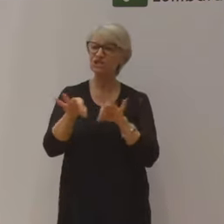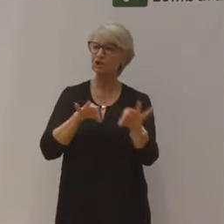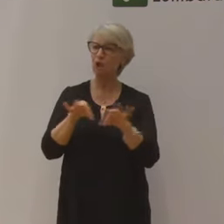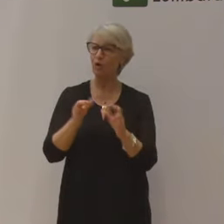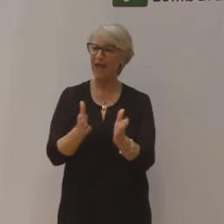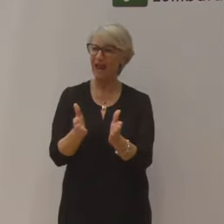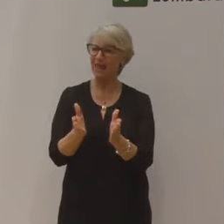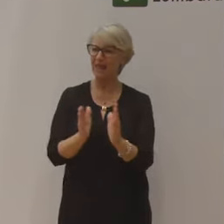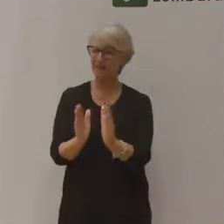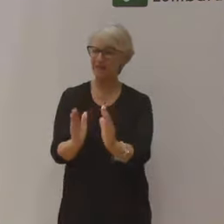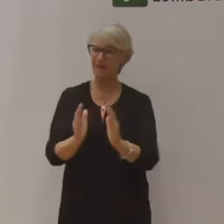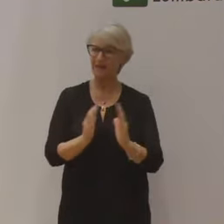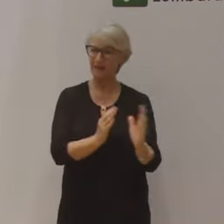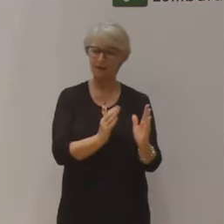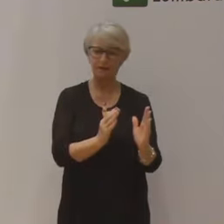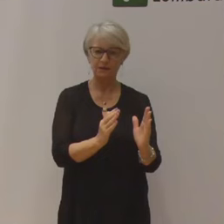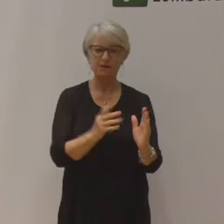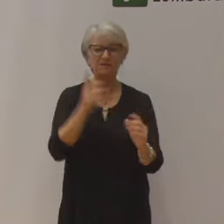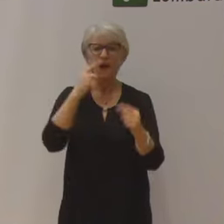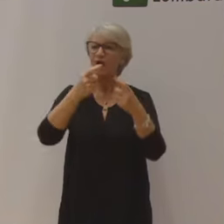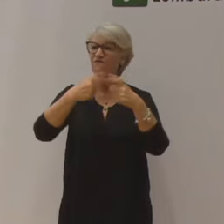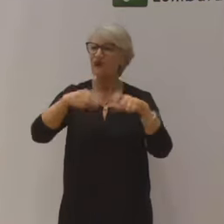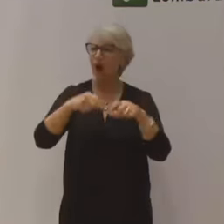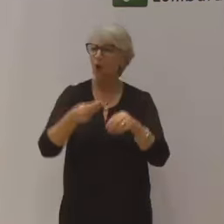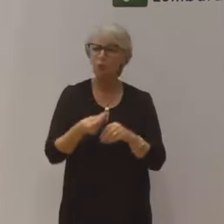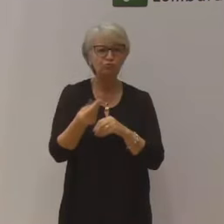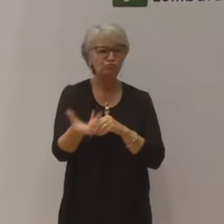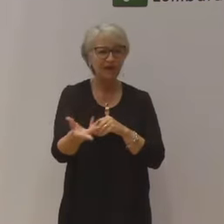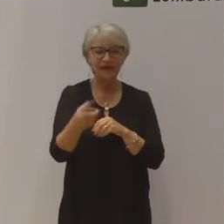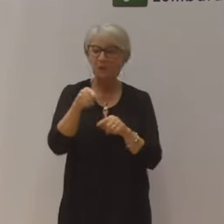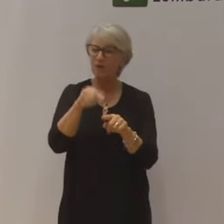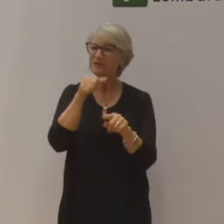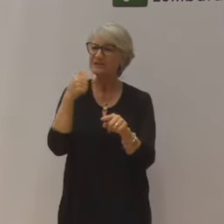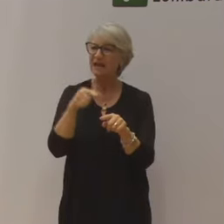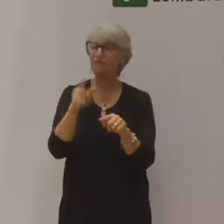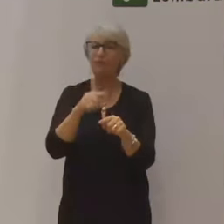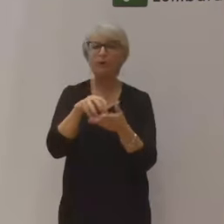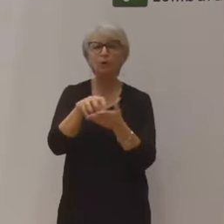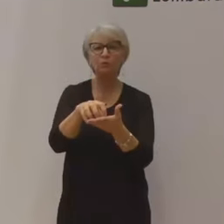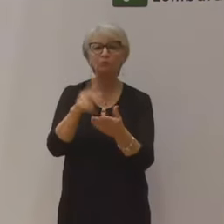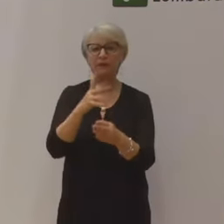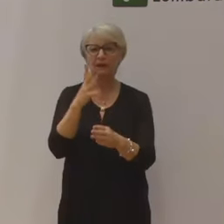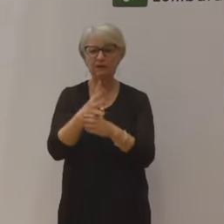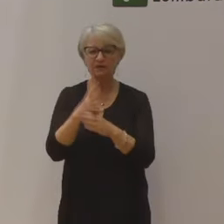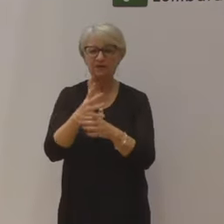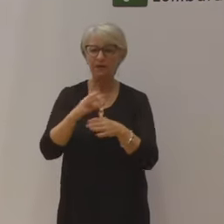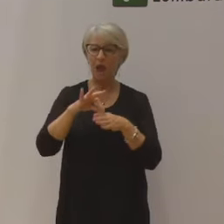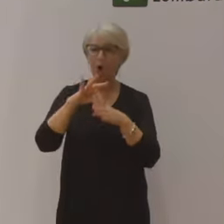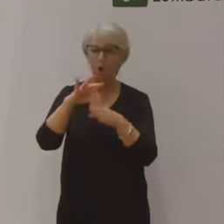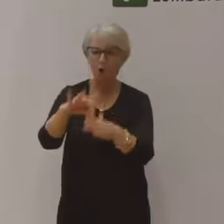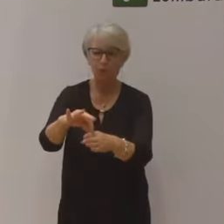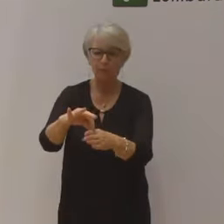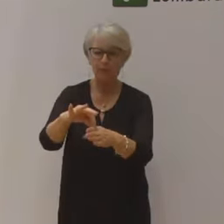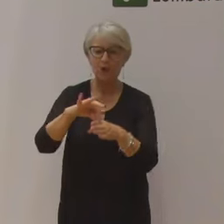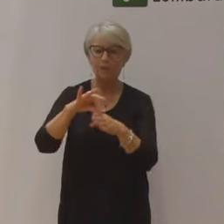sostanzialmente voucher che vengono erogati per contributi che riguardano interventi di accompagnamento